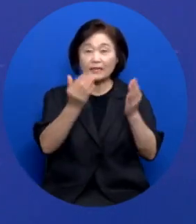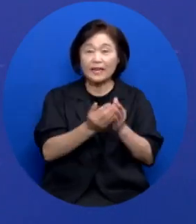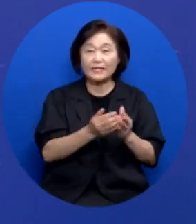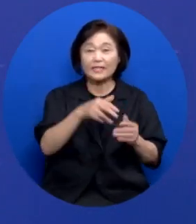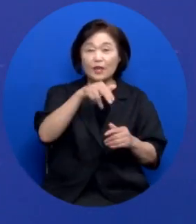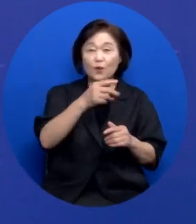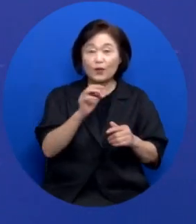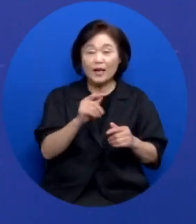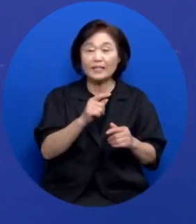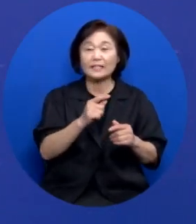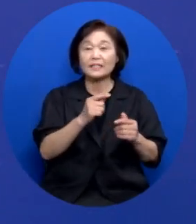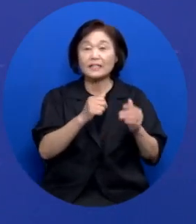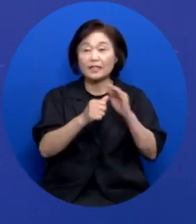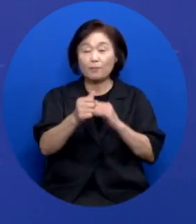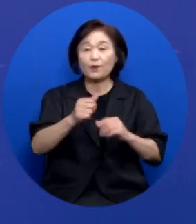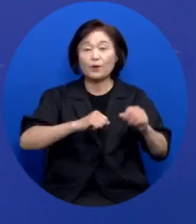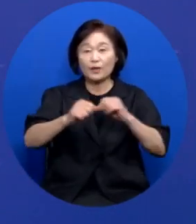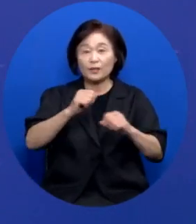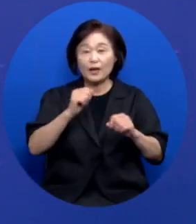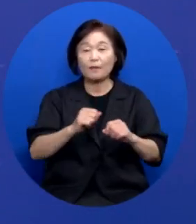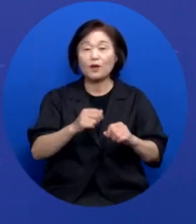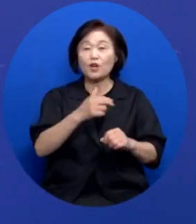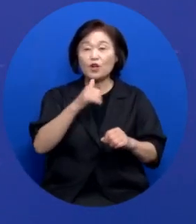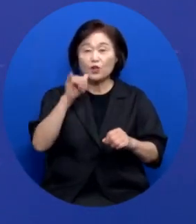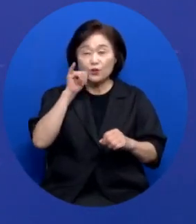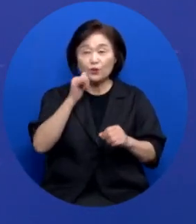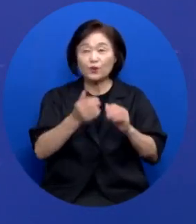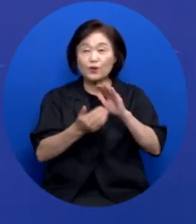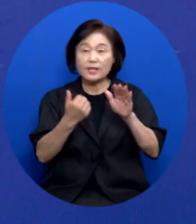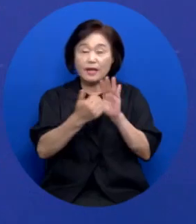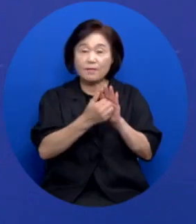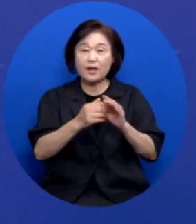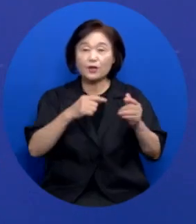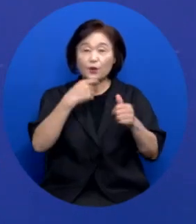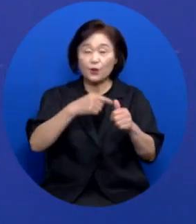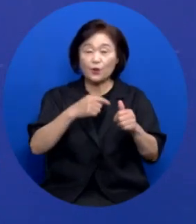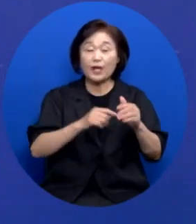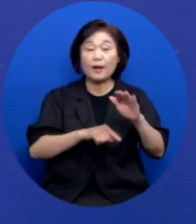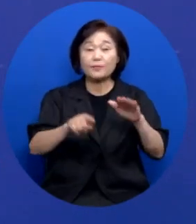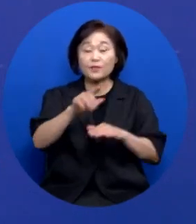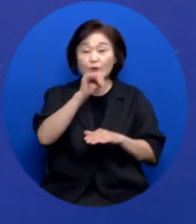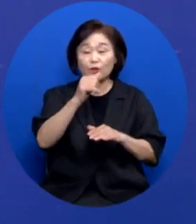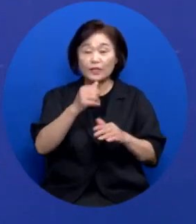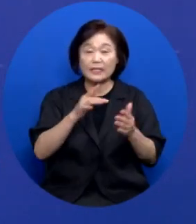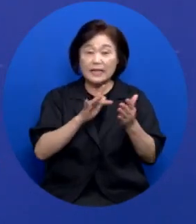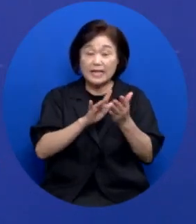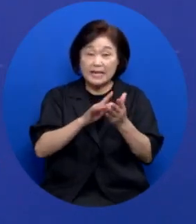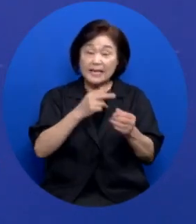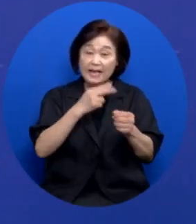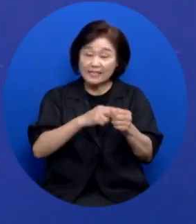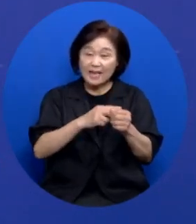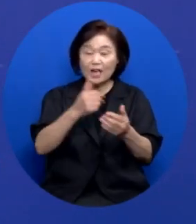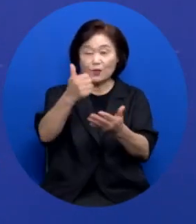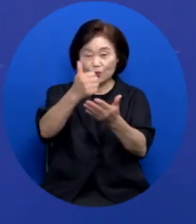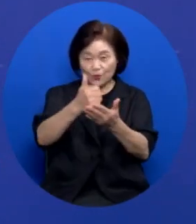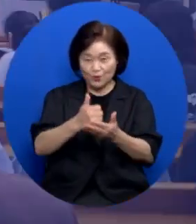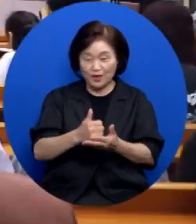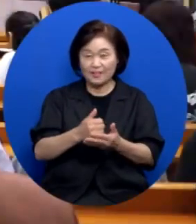활동하며 중독 예방 교육에 앞장서고 있는 김지현 약사를 초청해 가정 사역 세미나를